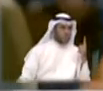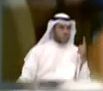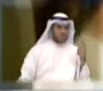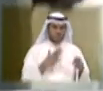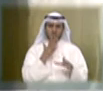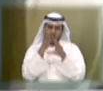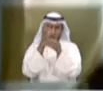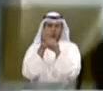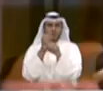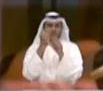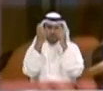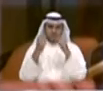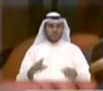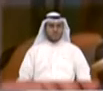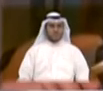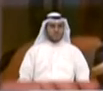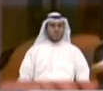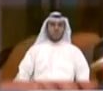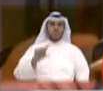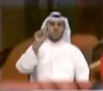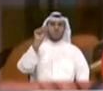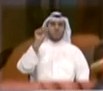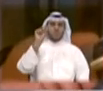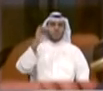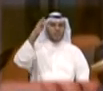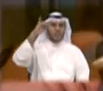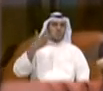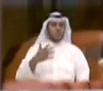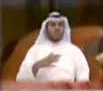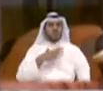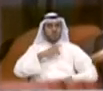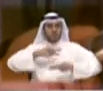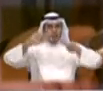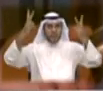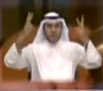السلامة والأمان الحديثة. اللي تميز فيه أن هي طائرات مجهزة بأحسن